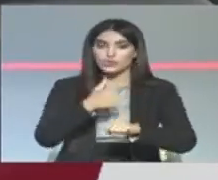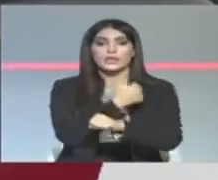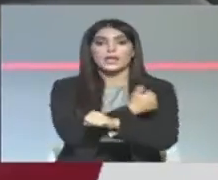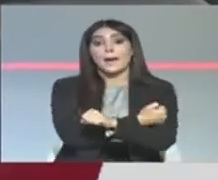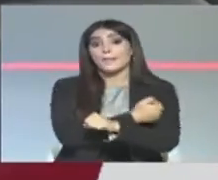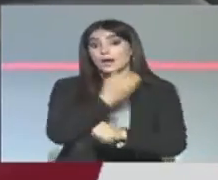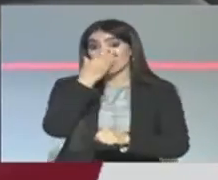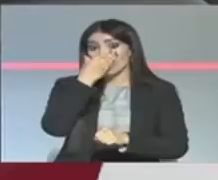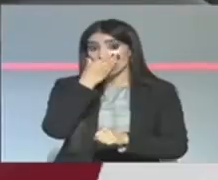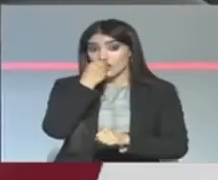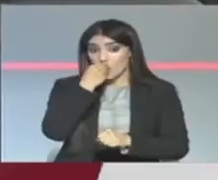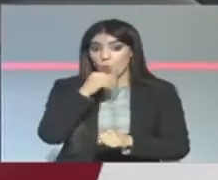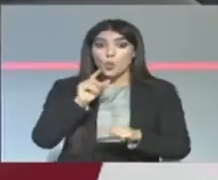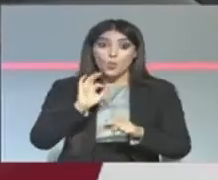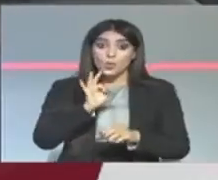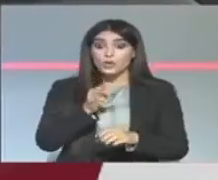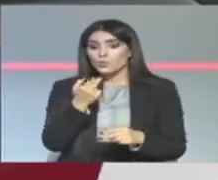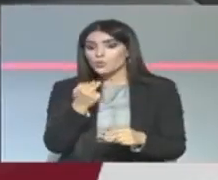ولا لا